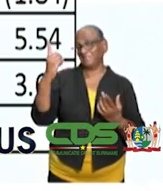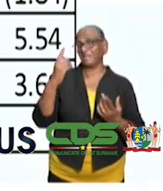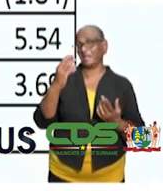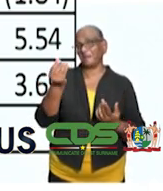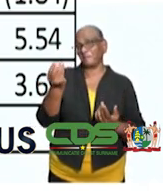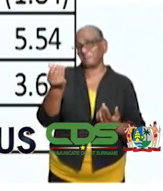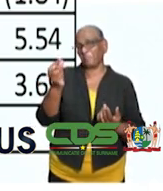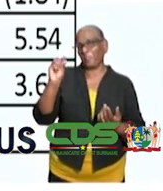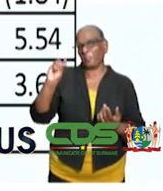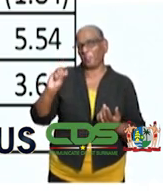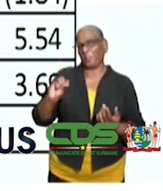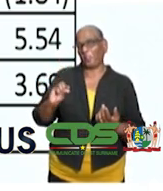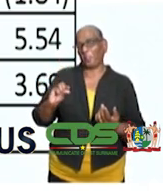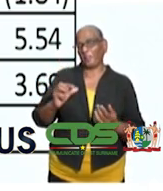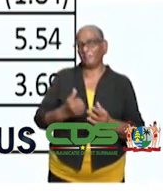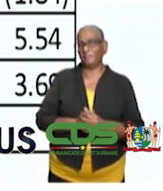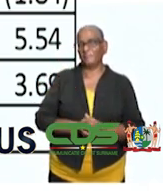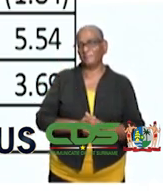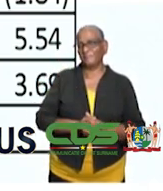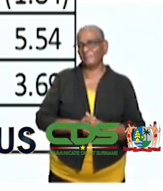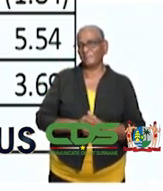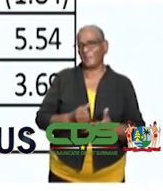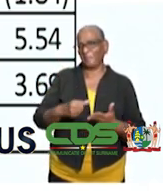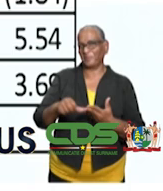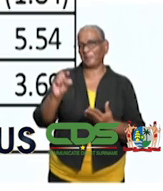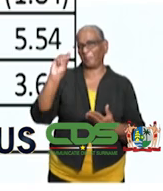2,71 SRD. Ik heb